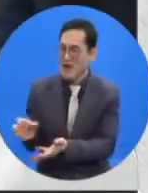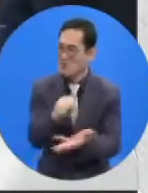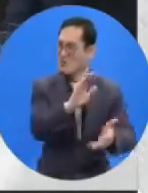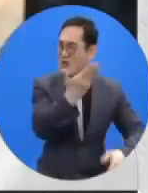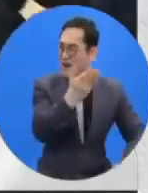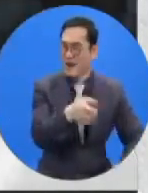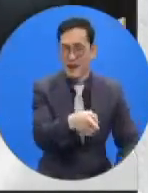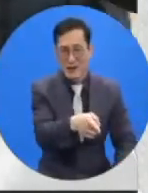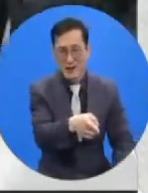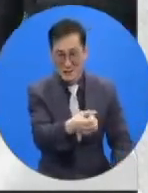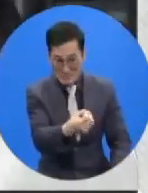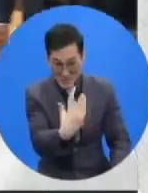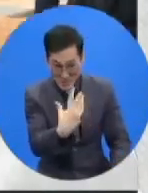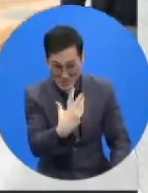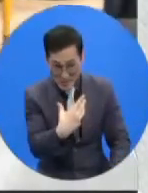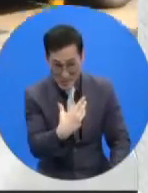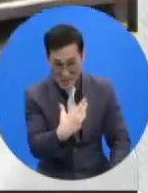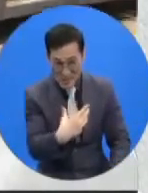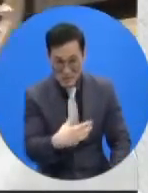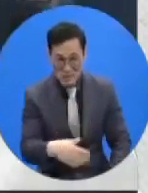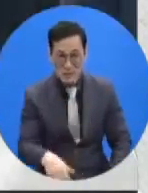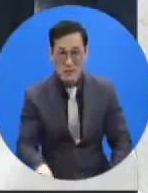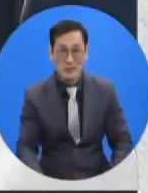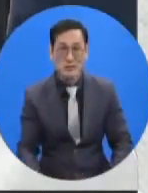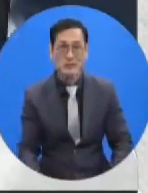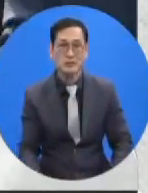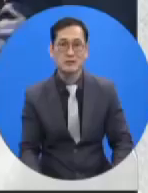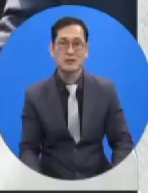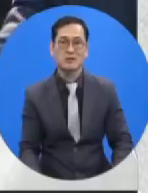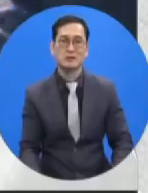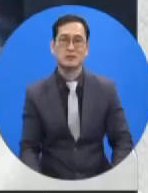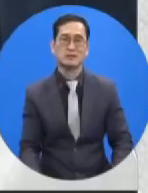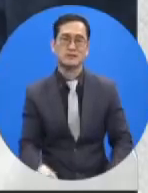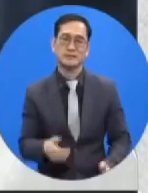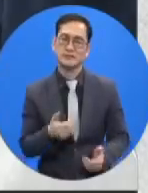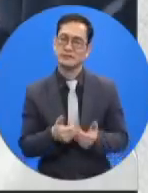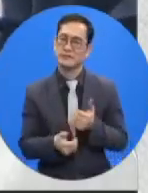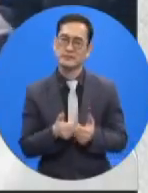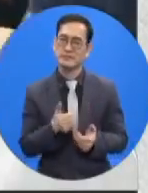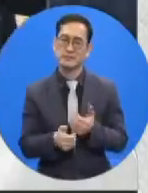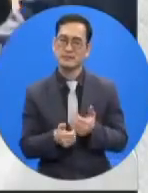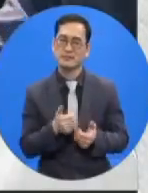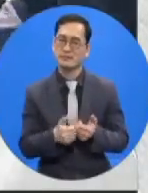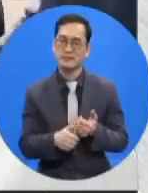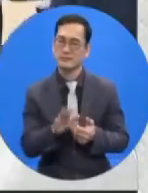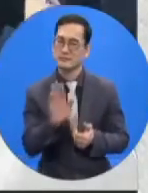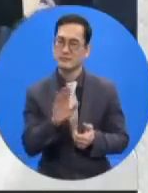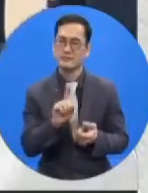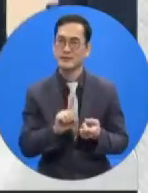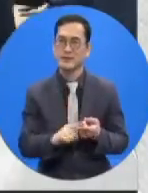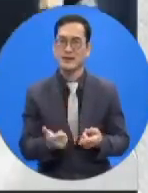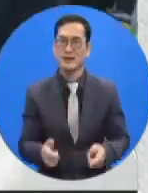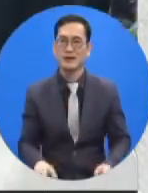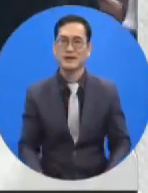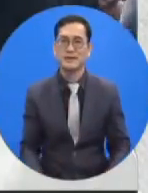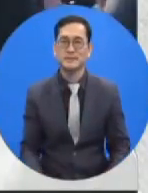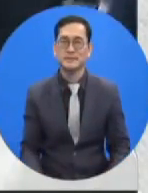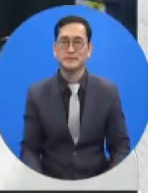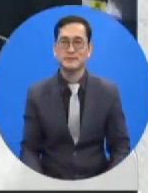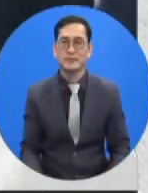된다? 오, 저는 그 굉장히 좀 위험한 생각이죠. 굉장히 위험한 생각이죠. 저는 이랬으면